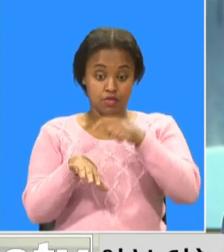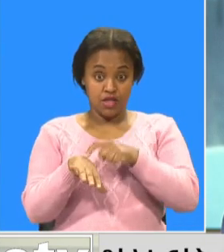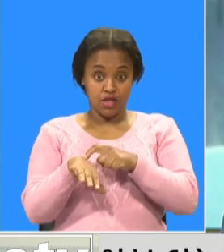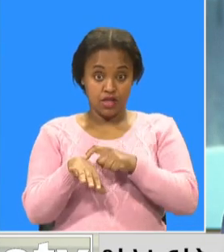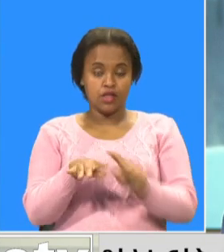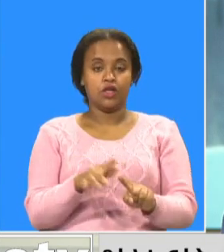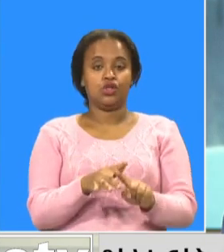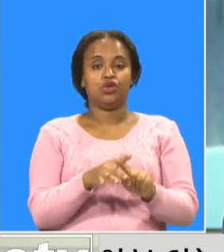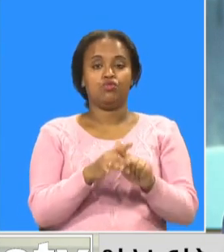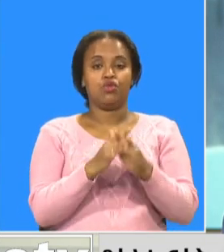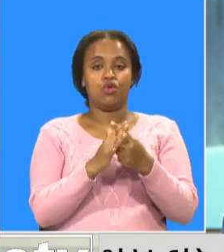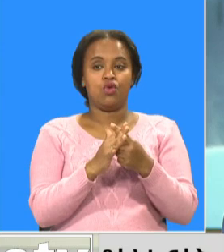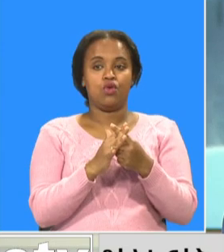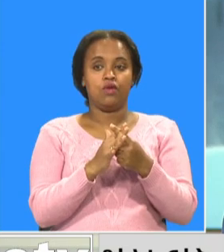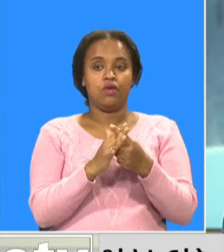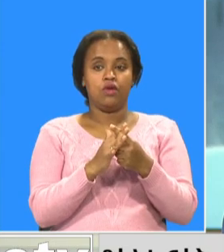ጀምሮ